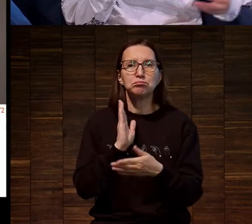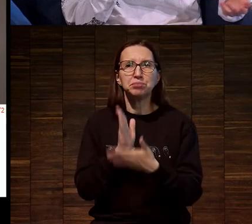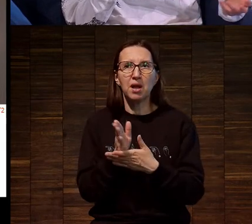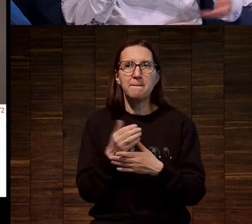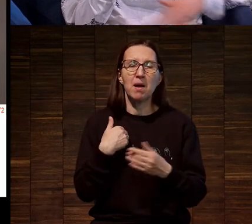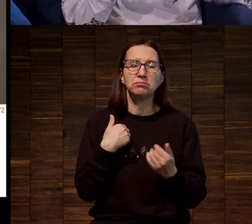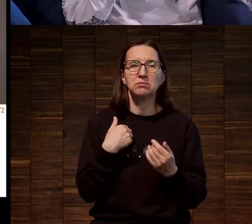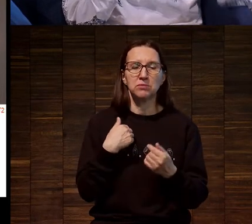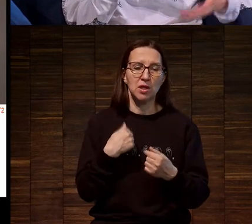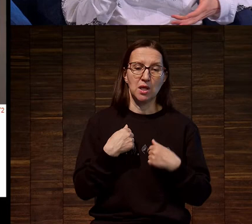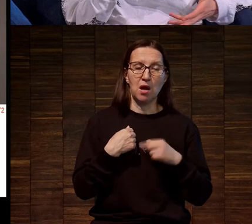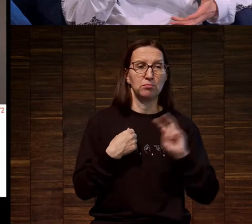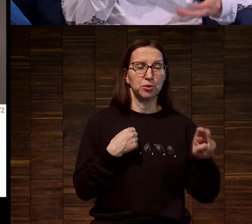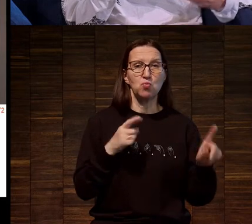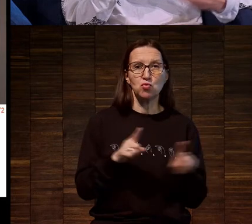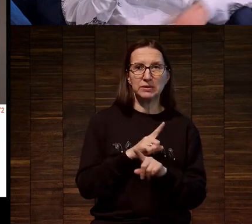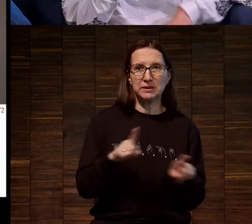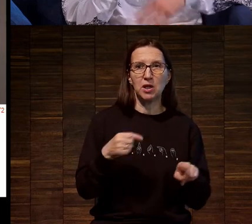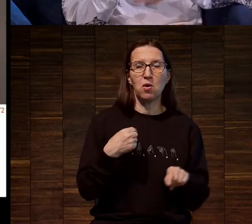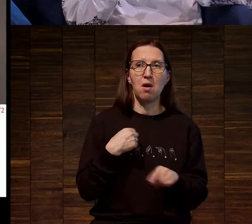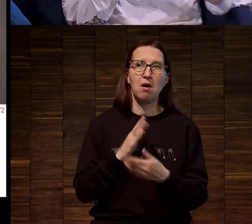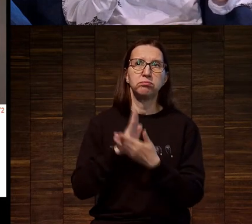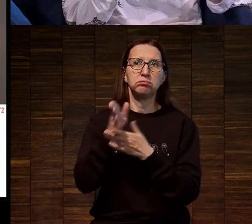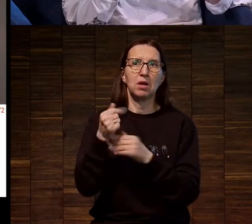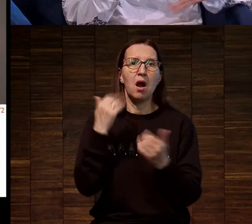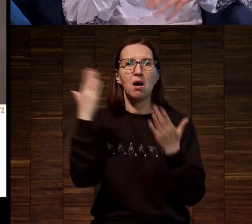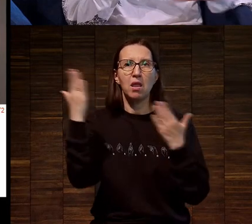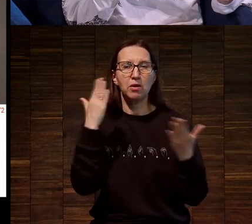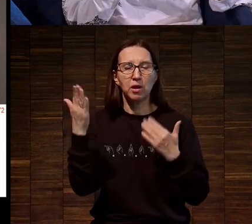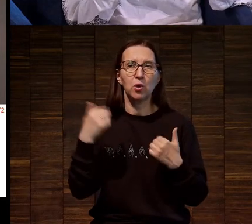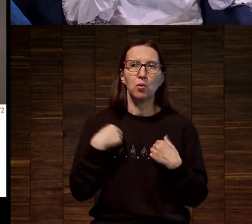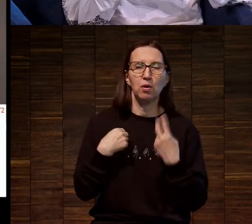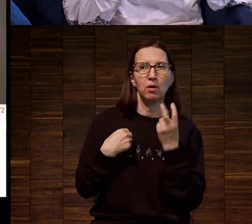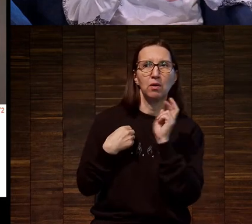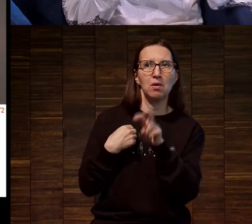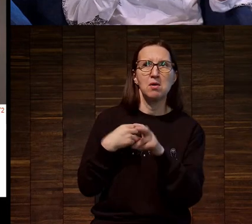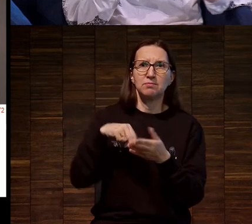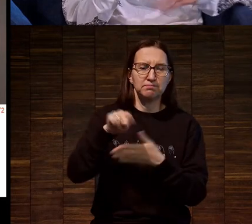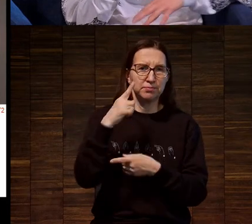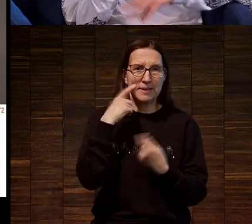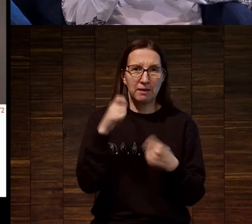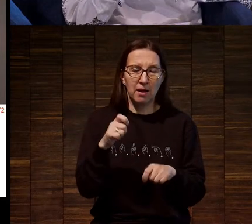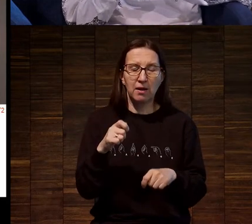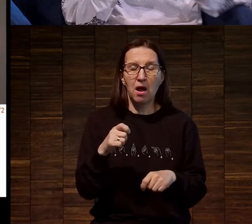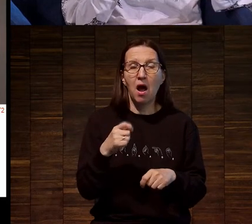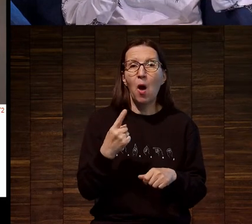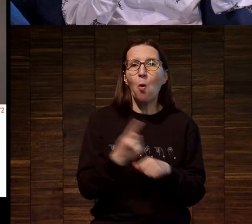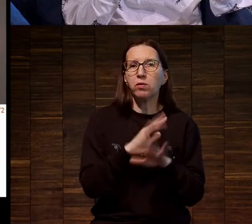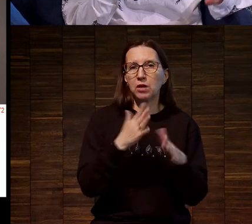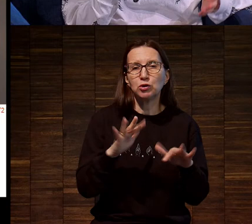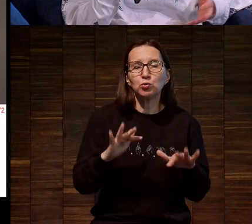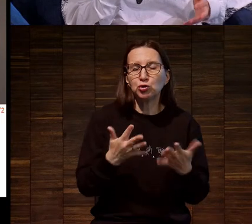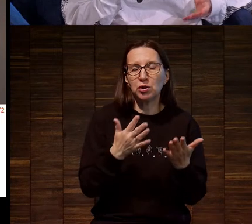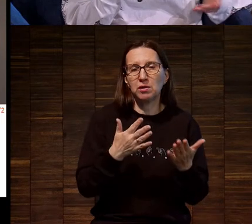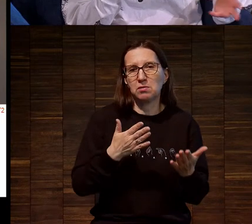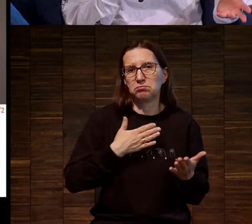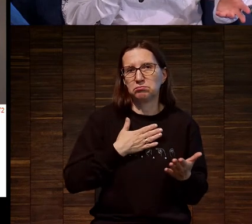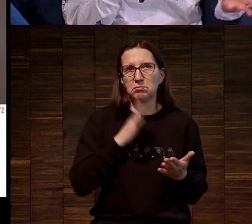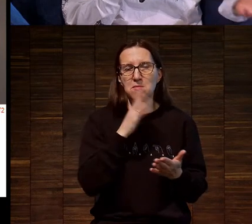не покупает работу. У меня, например, дома всю жизнь висела там одна случайно купленная работа мамы, вот, а все остальное